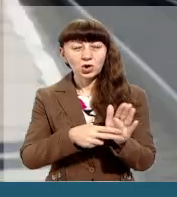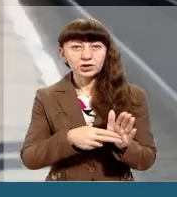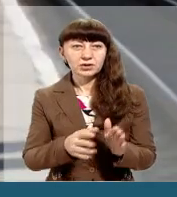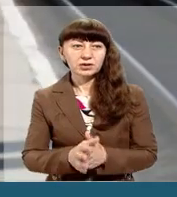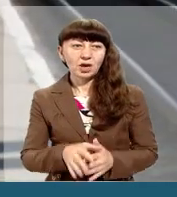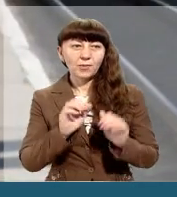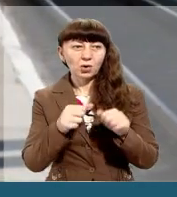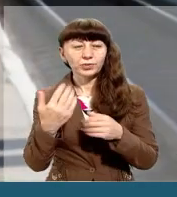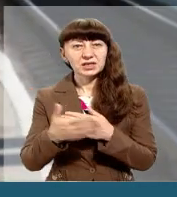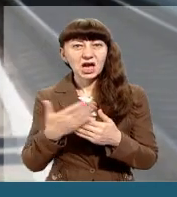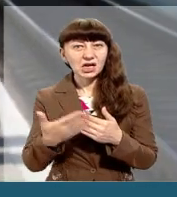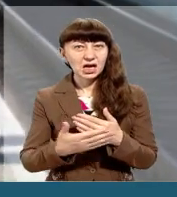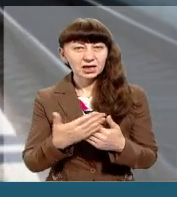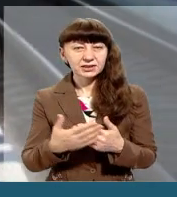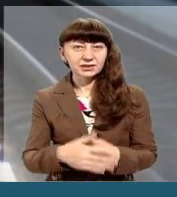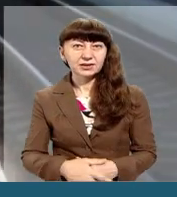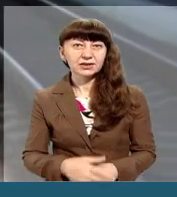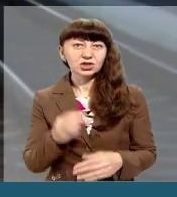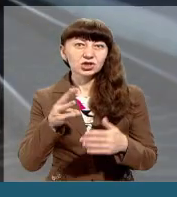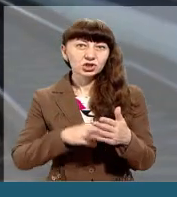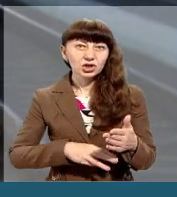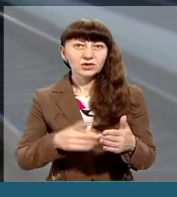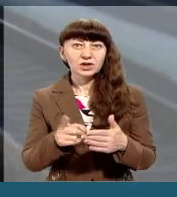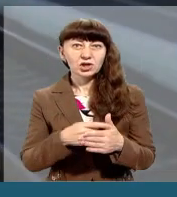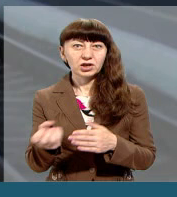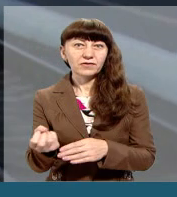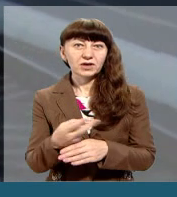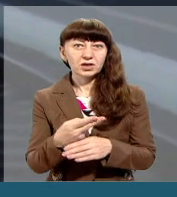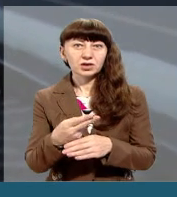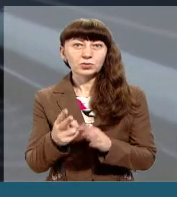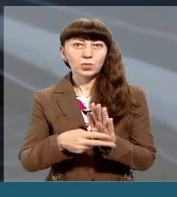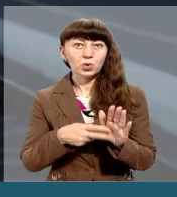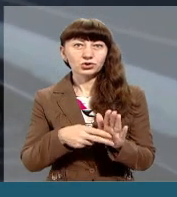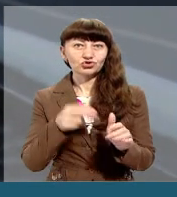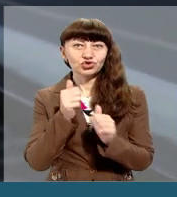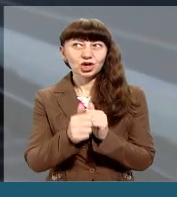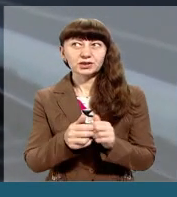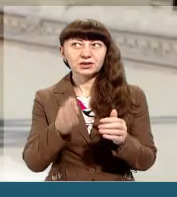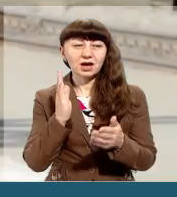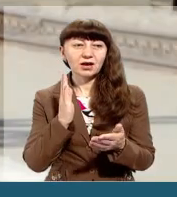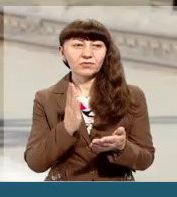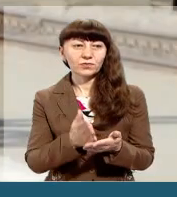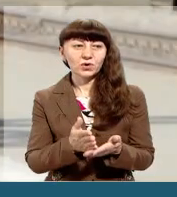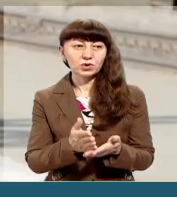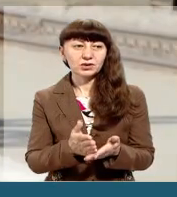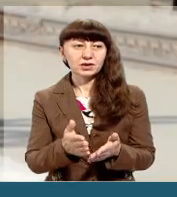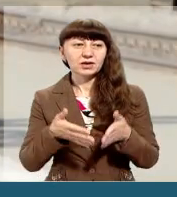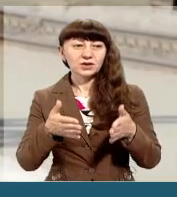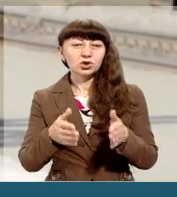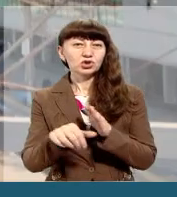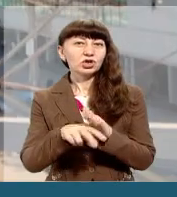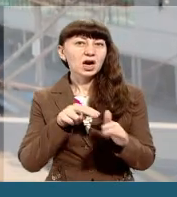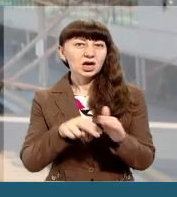рискуют быть наказанными. За спиртное, как правило, штрафуют или вовсе снимают с поезда. Нередко в пути, говорят инспекторы, происходят и